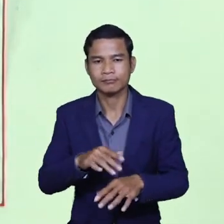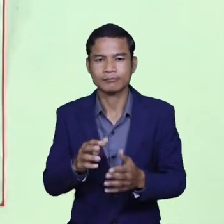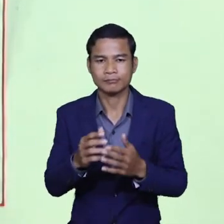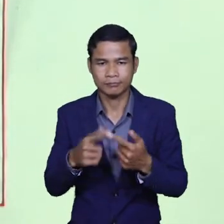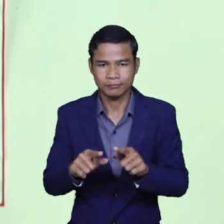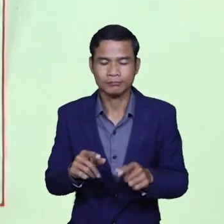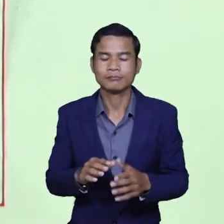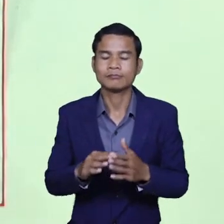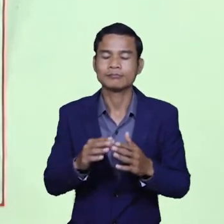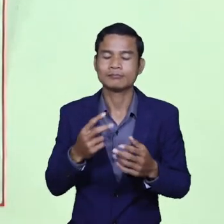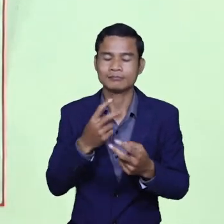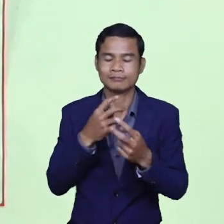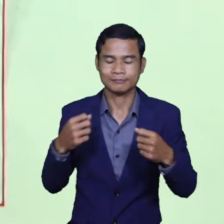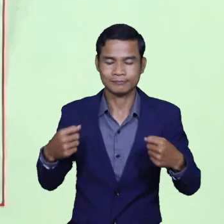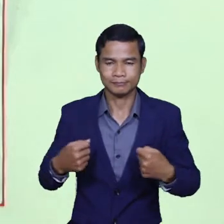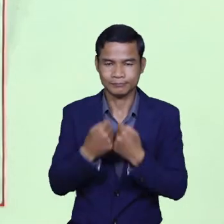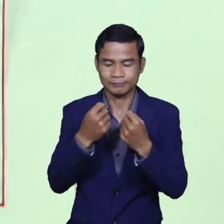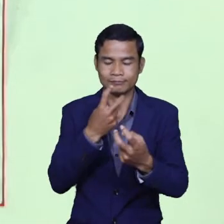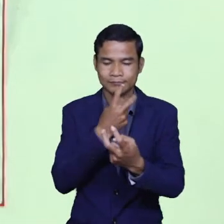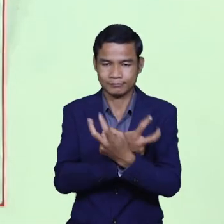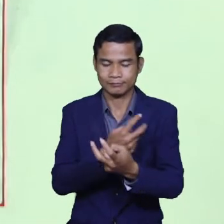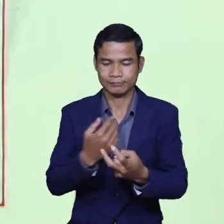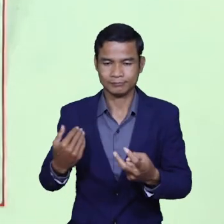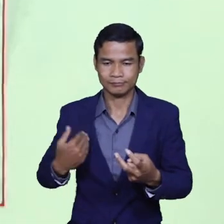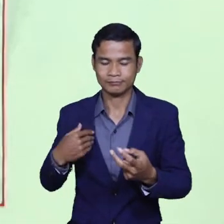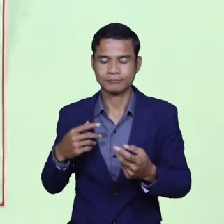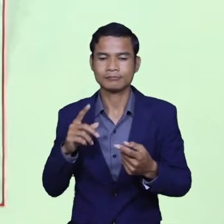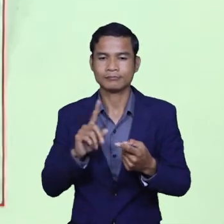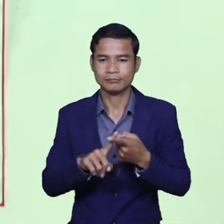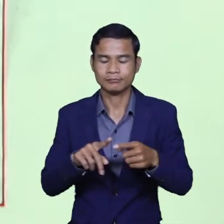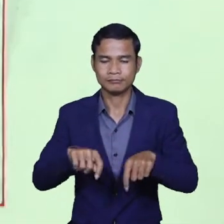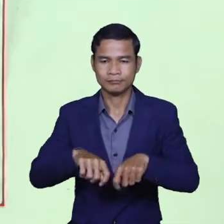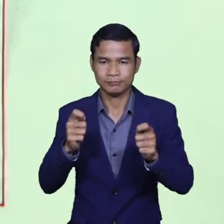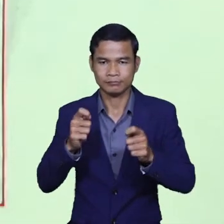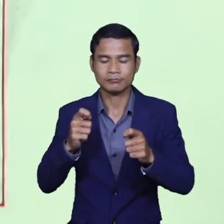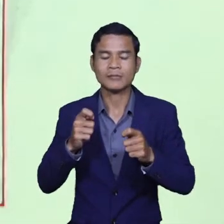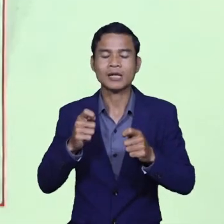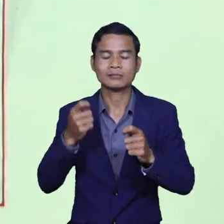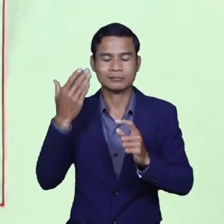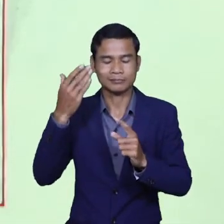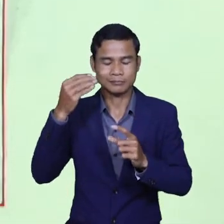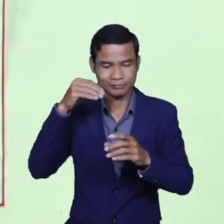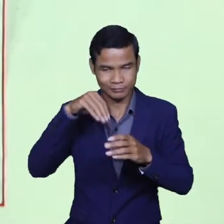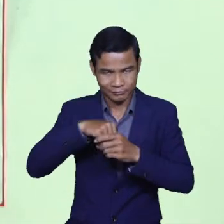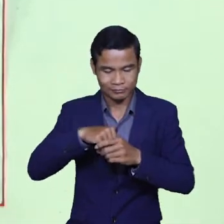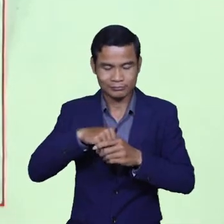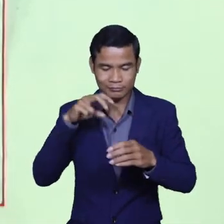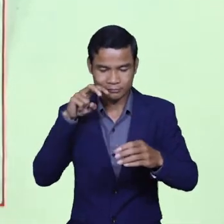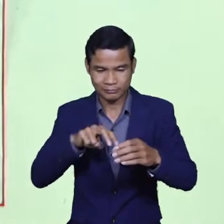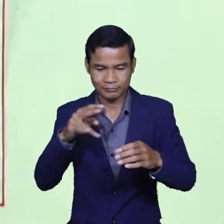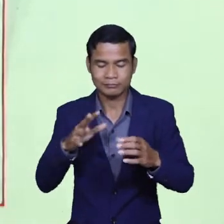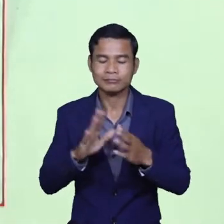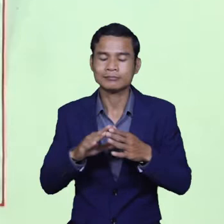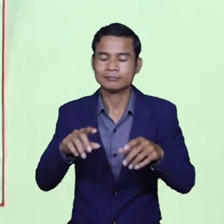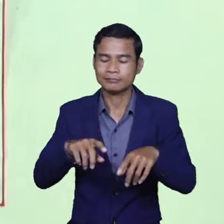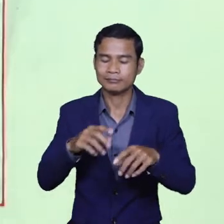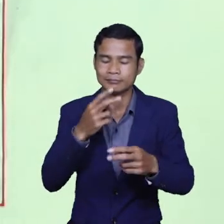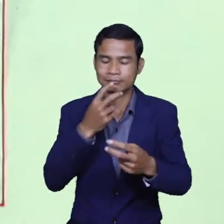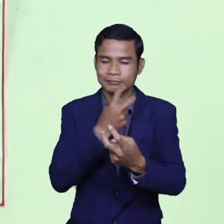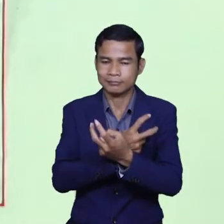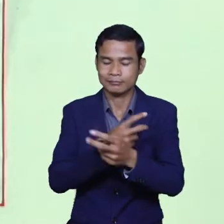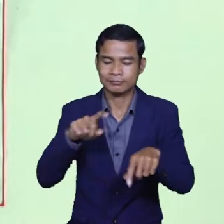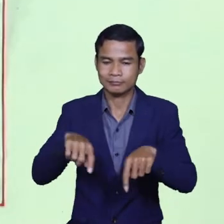ទៀតចាគ្រោះថ្នាក់ឆ្អឹងមានចាបំណាក់ឆ្អឹងបិទមុខចាគឺឆ្អឹងដែលបាក់ពុំបាន